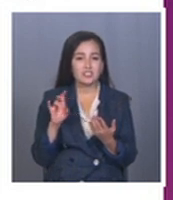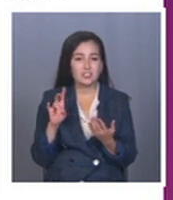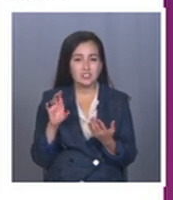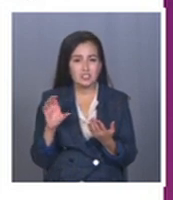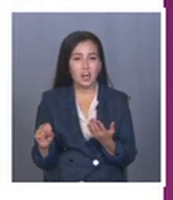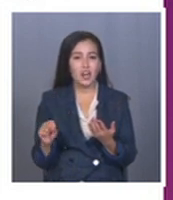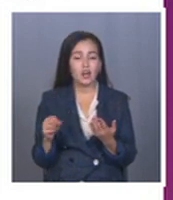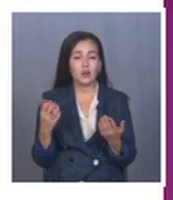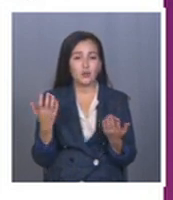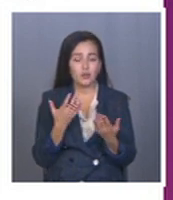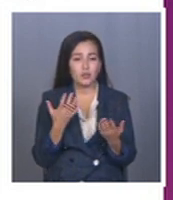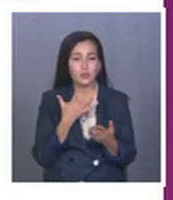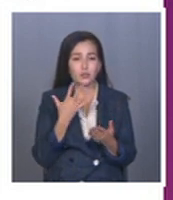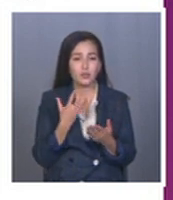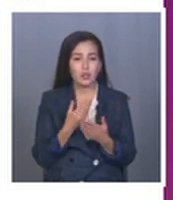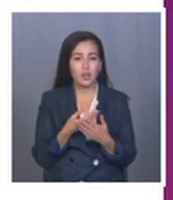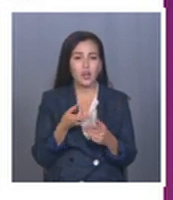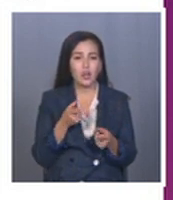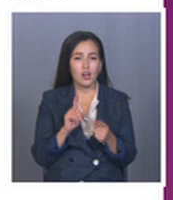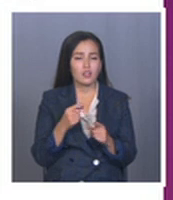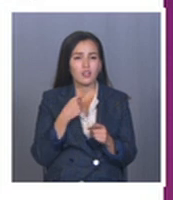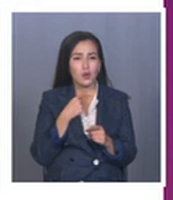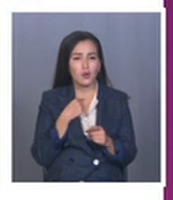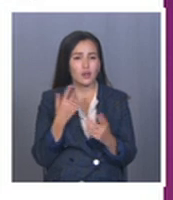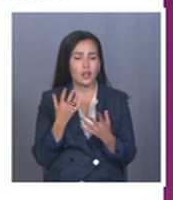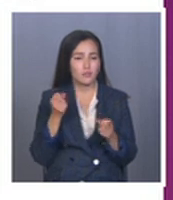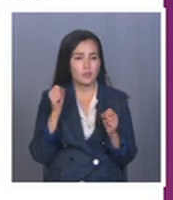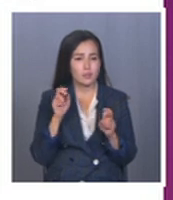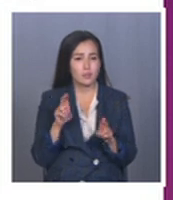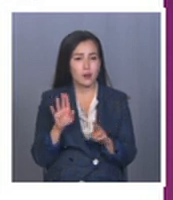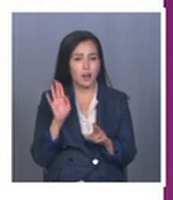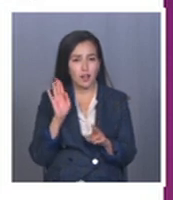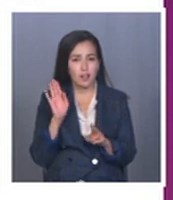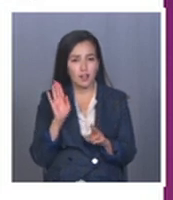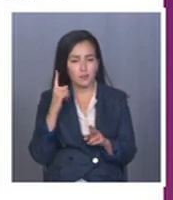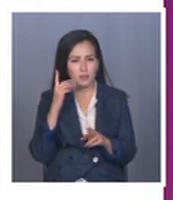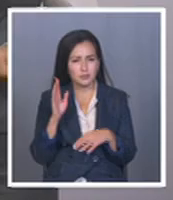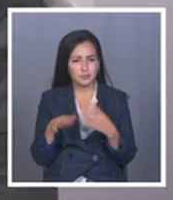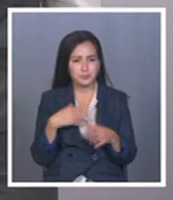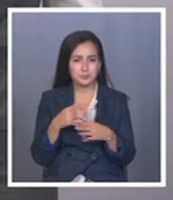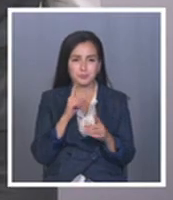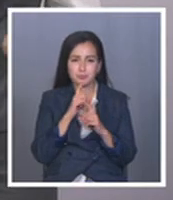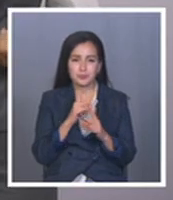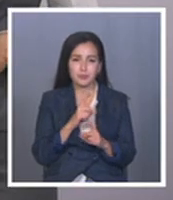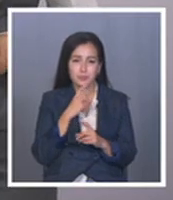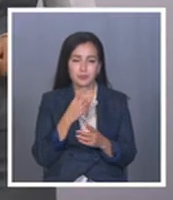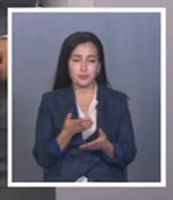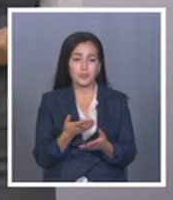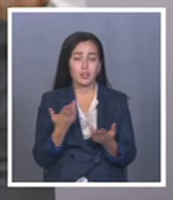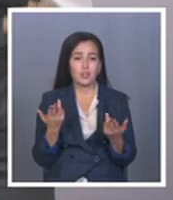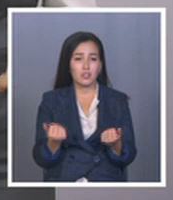соң, харфтың анық дауысы қалай екен білмей, баланың басы қатады. Я,